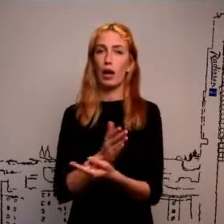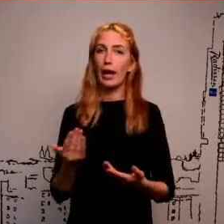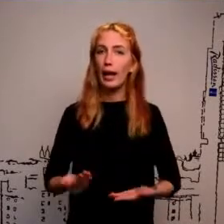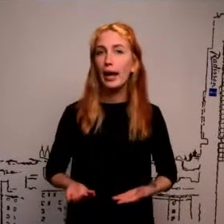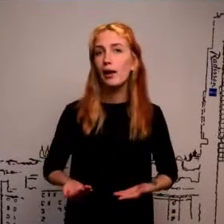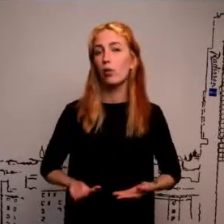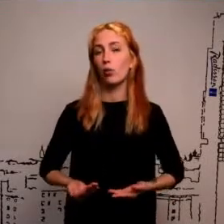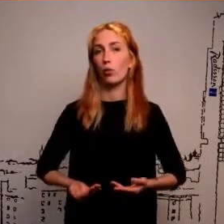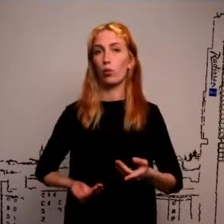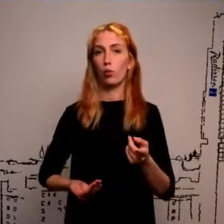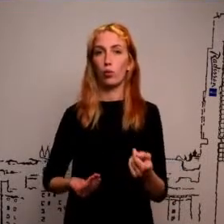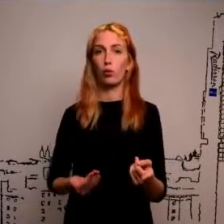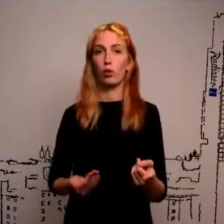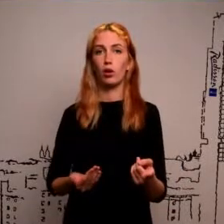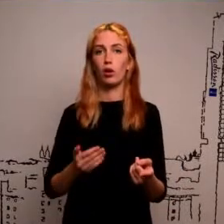elu, tema